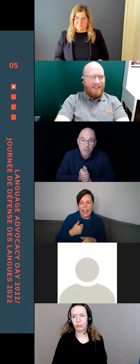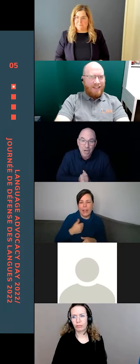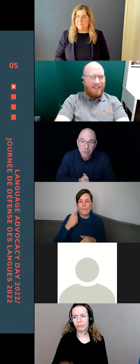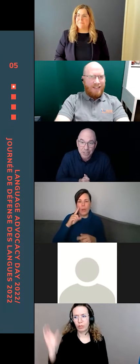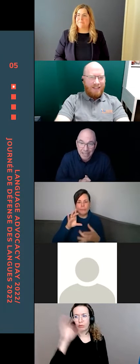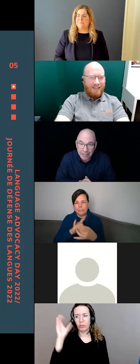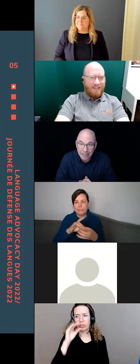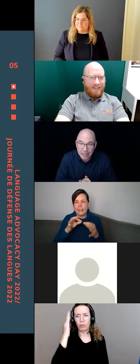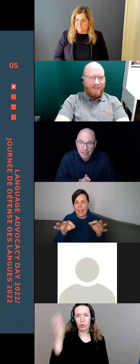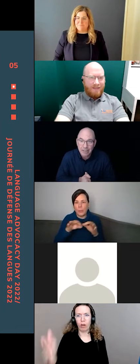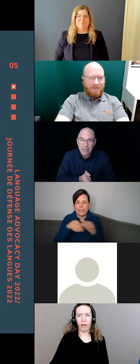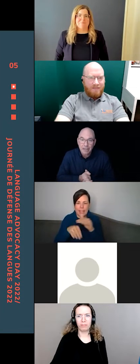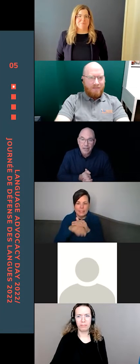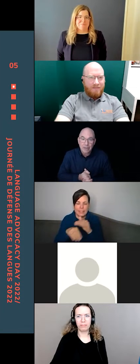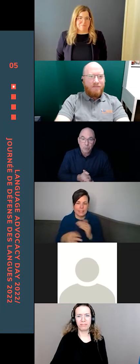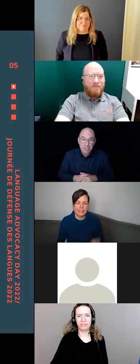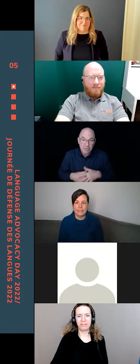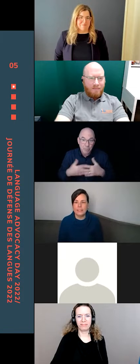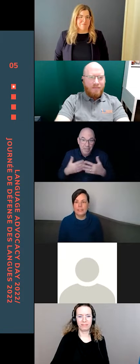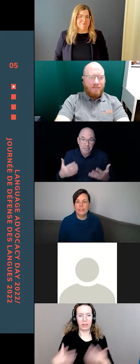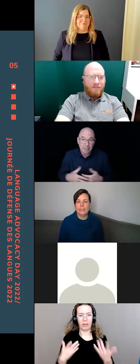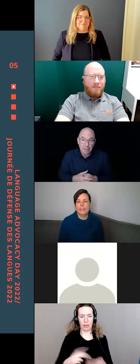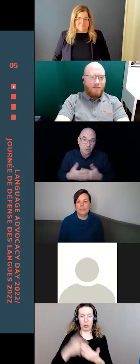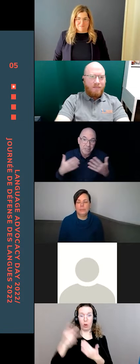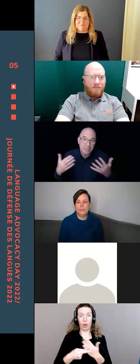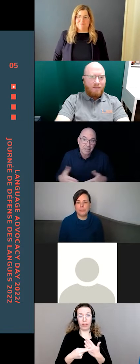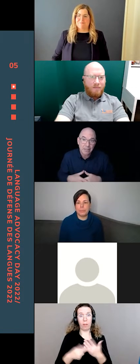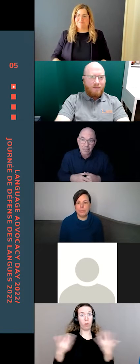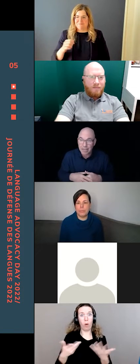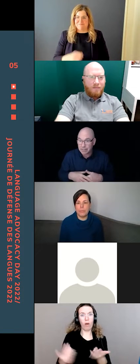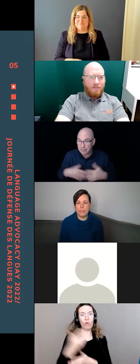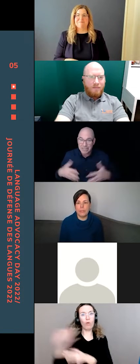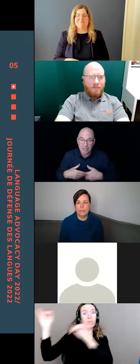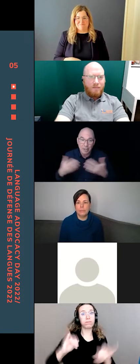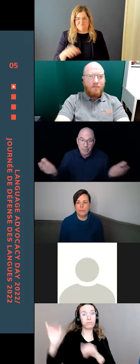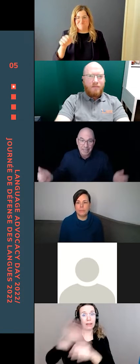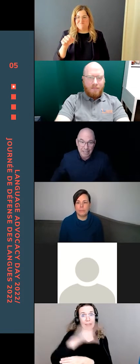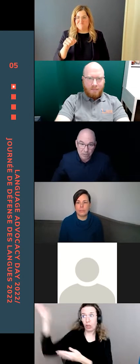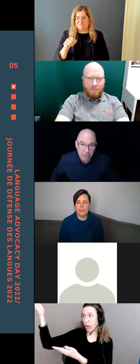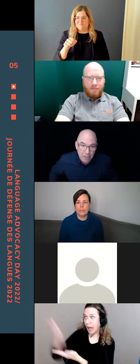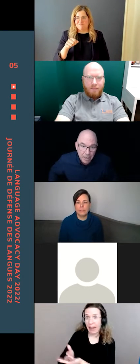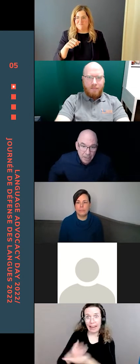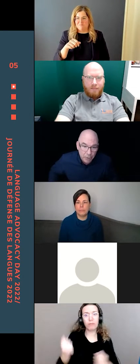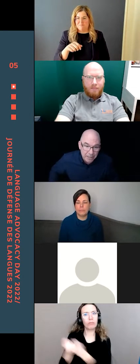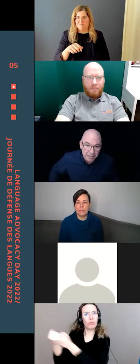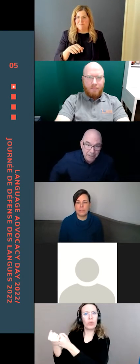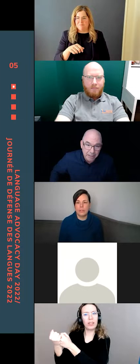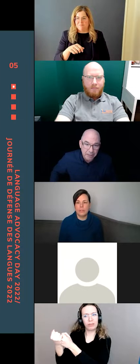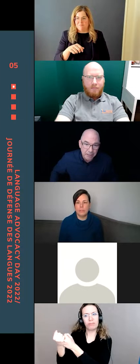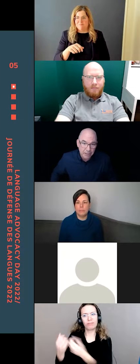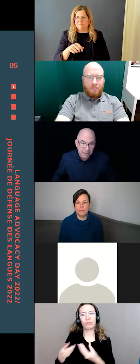Langue quelque chose. Je vais le regarder plus tard. Il y a un programme qui appuie les nouveaux arrivants au Canada,